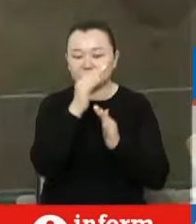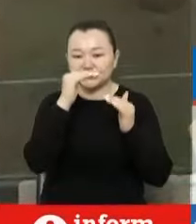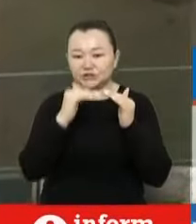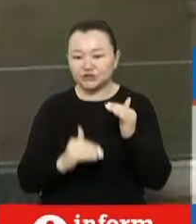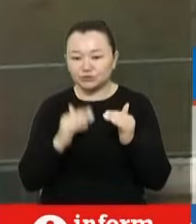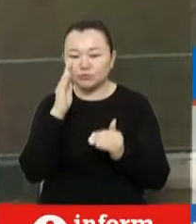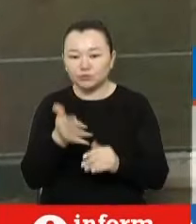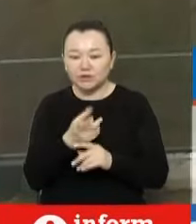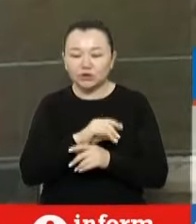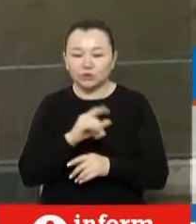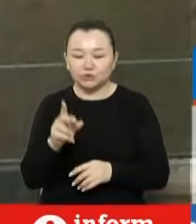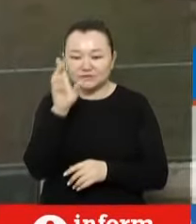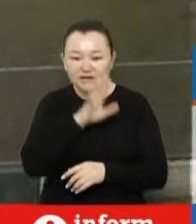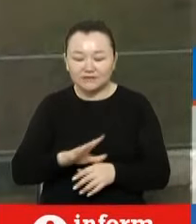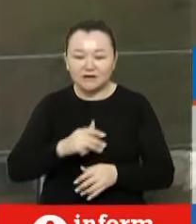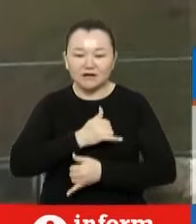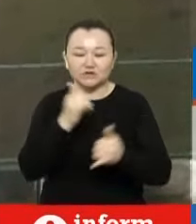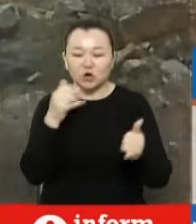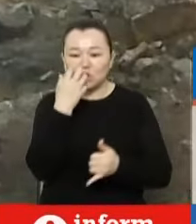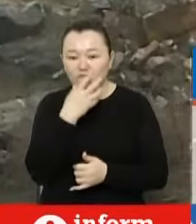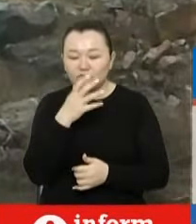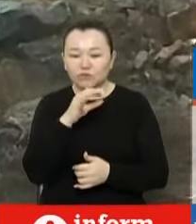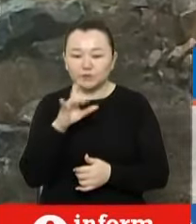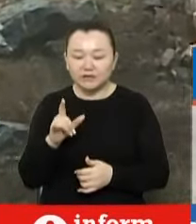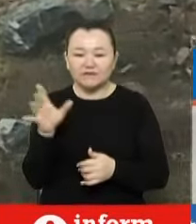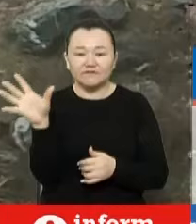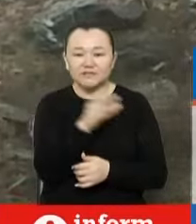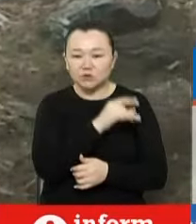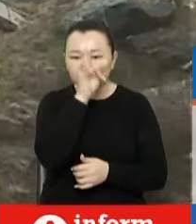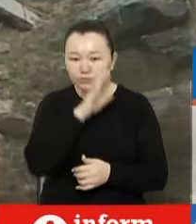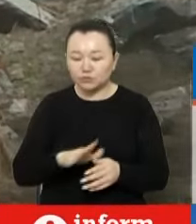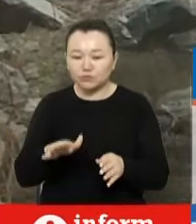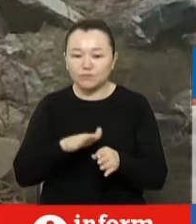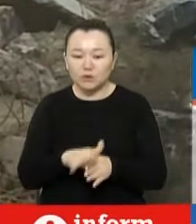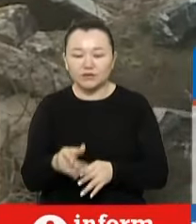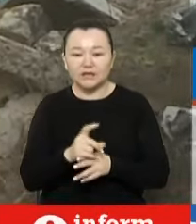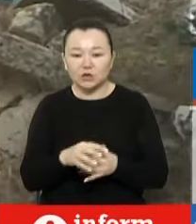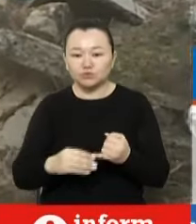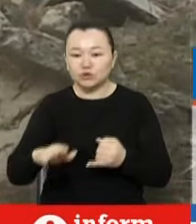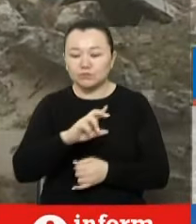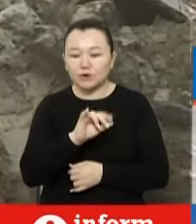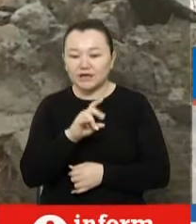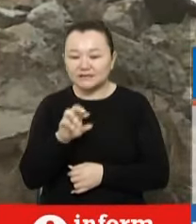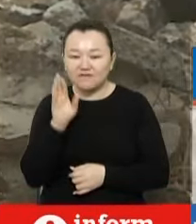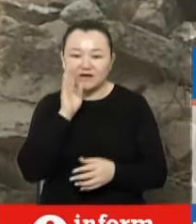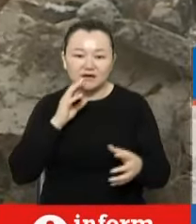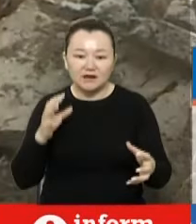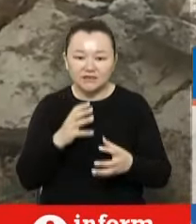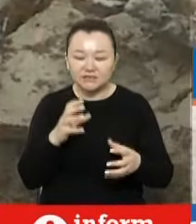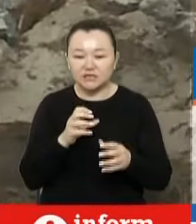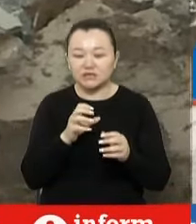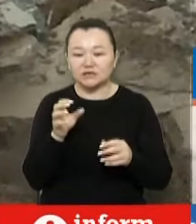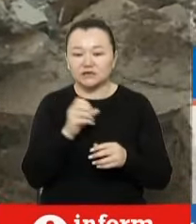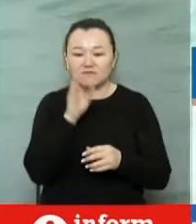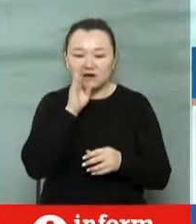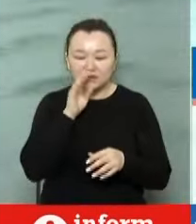между тем, юг страны обеспечивает овощами и фруктами всю республику. По словам специалистов участка Багенского водохранилища, сброс